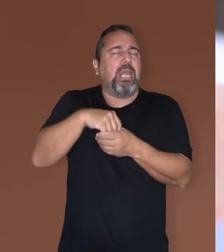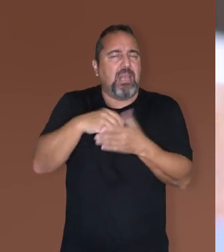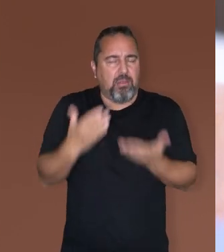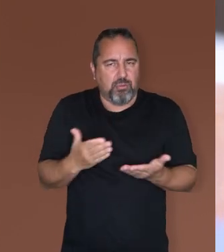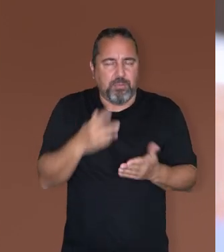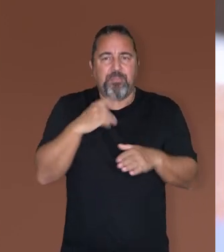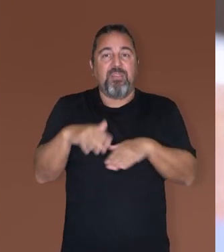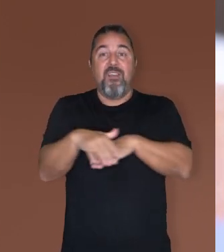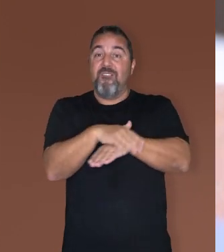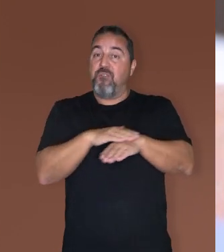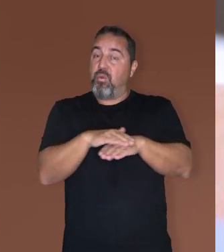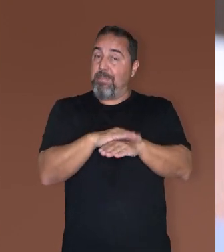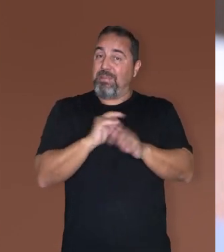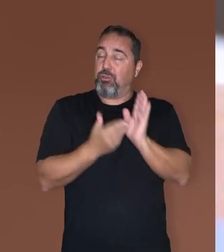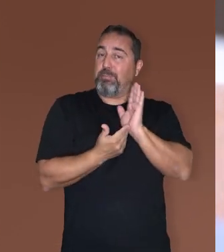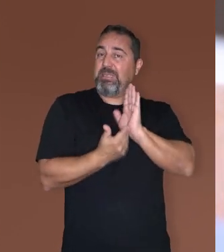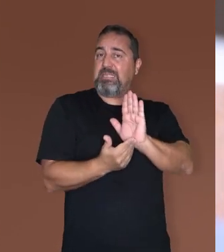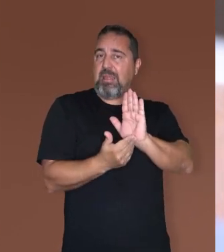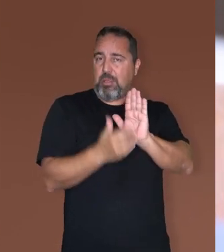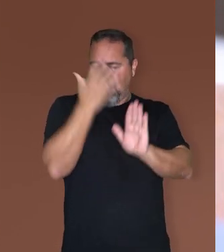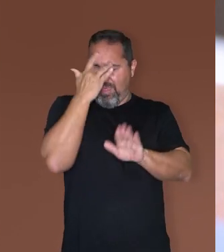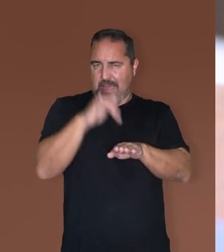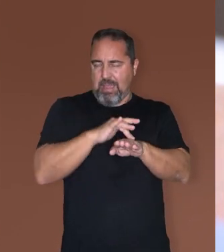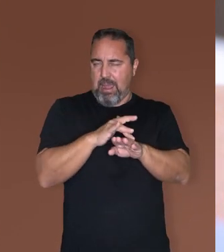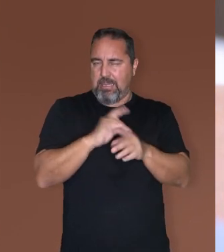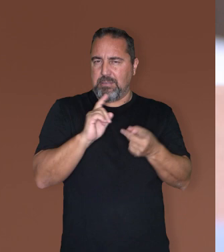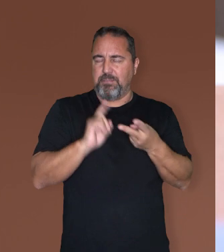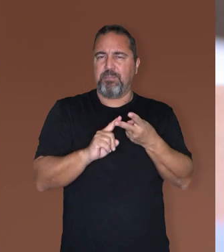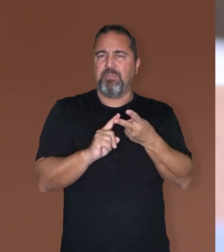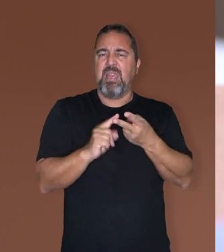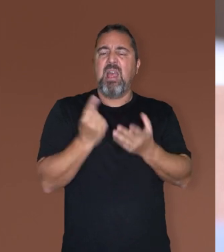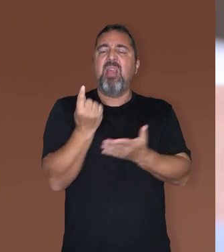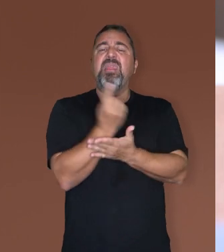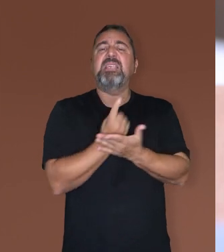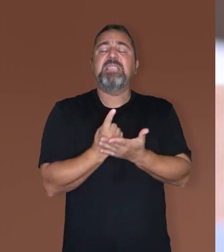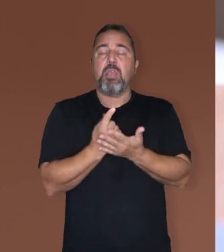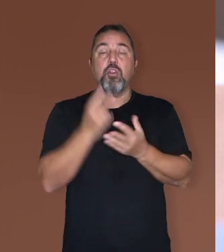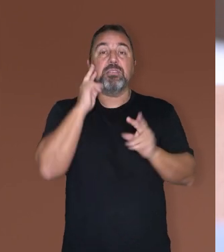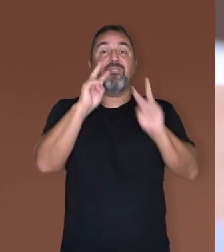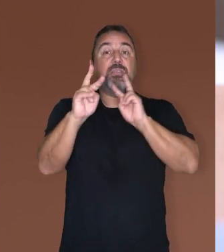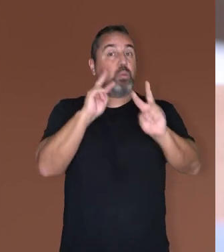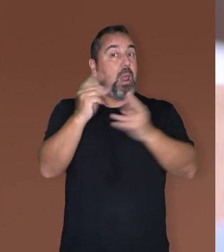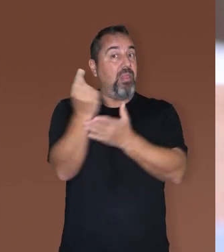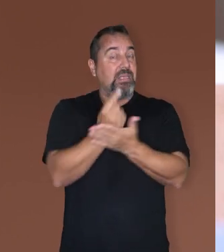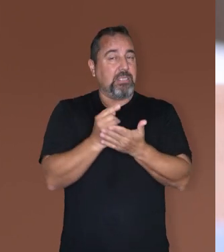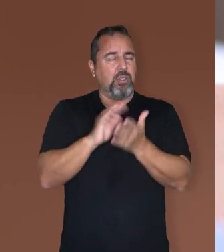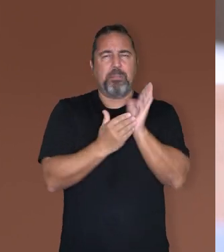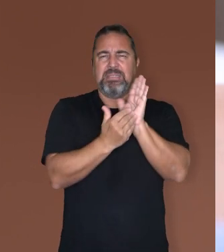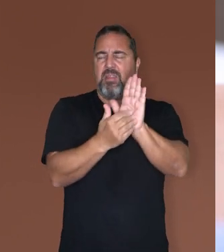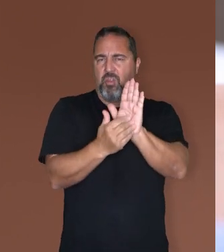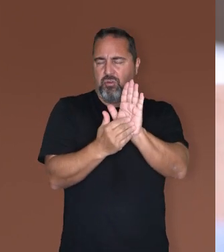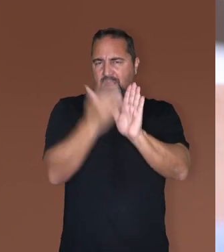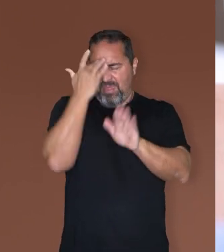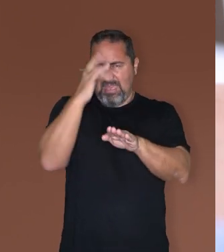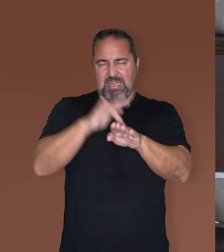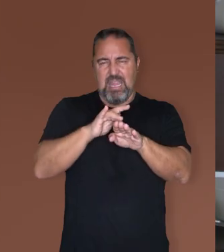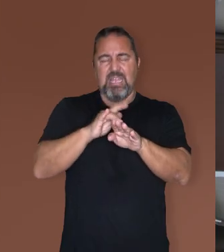edukiak. Aurkezpen digitalen oinarriak. Aurkezpen digitalen diseinu